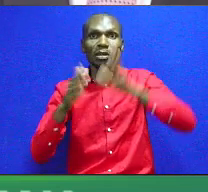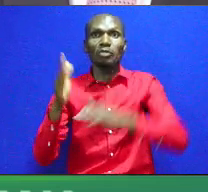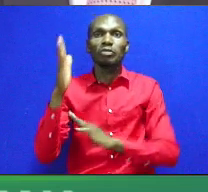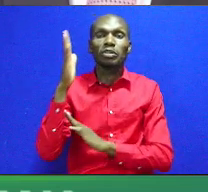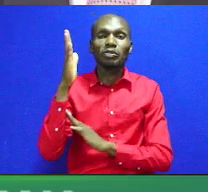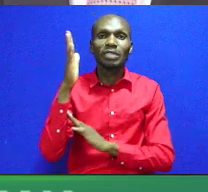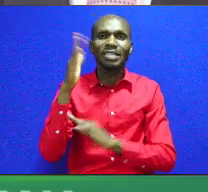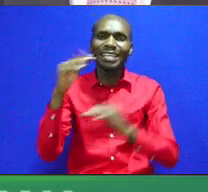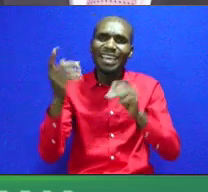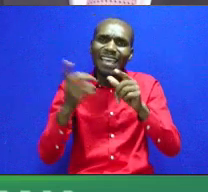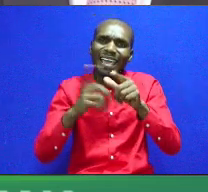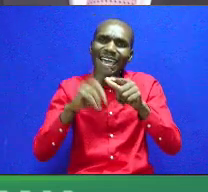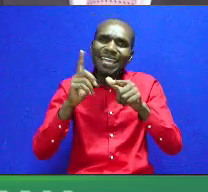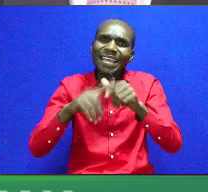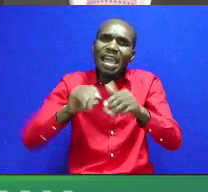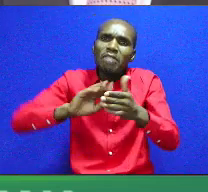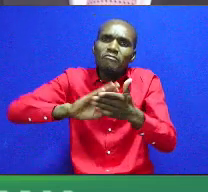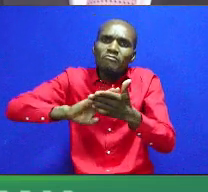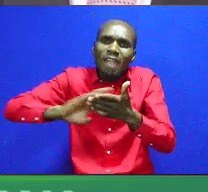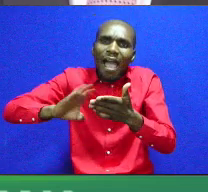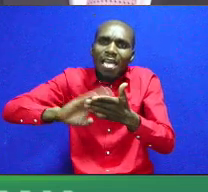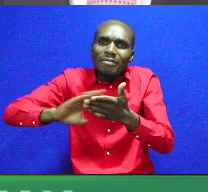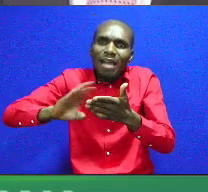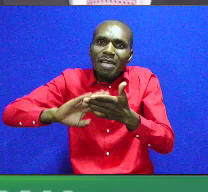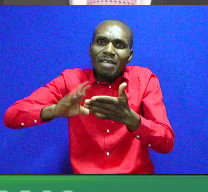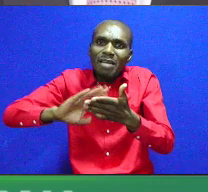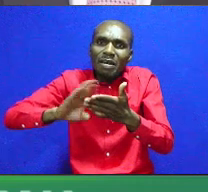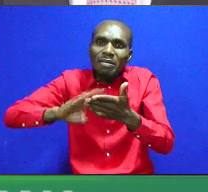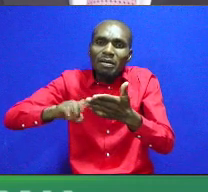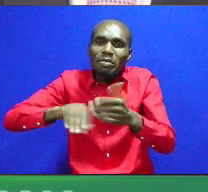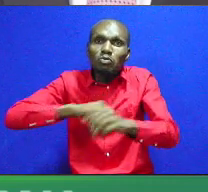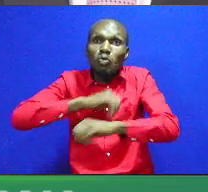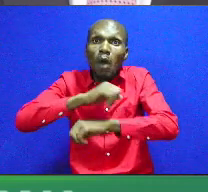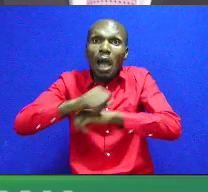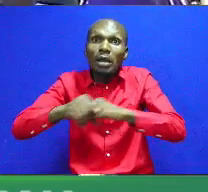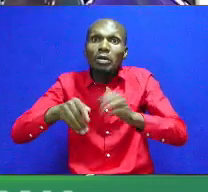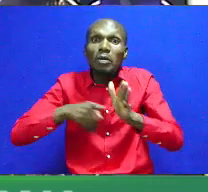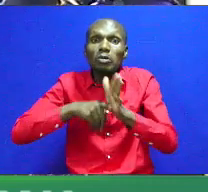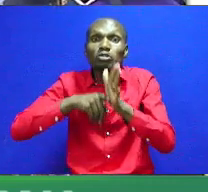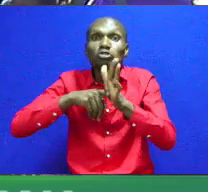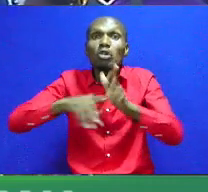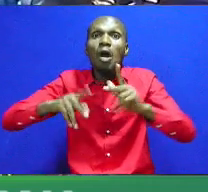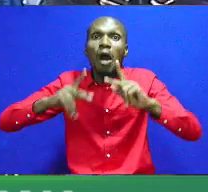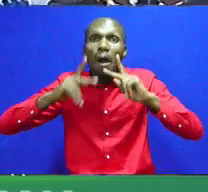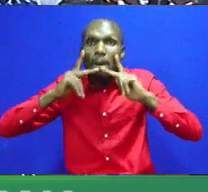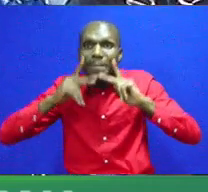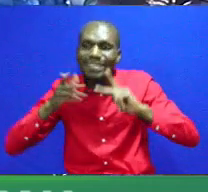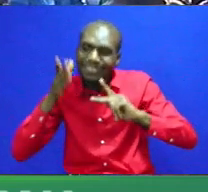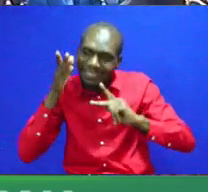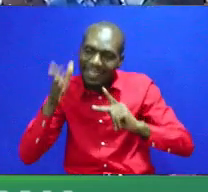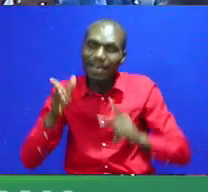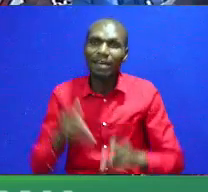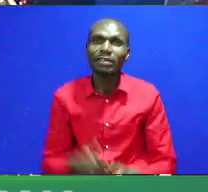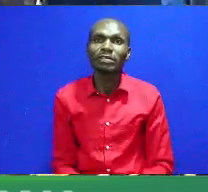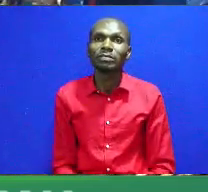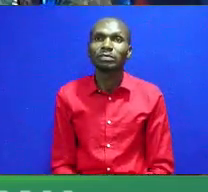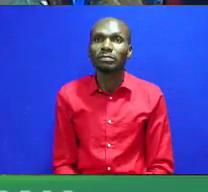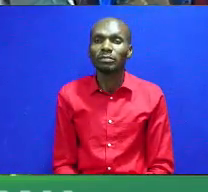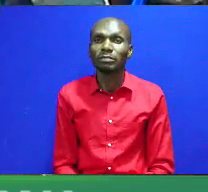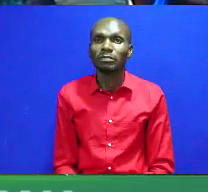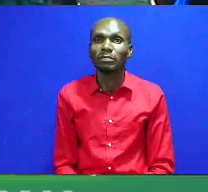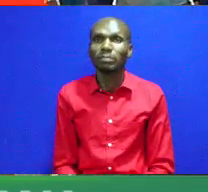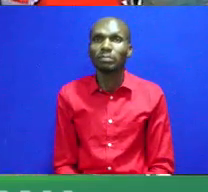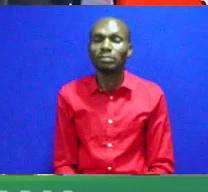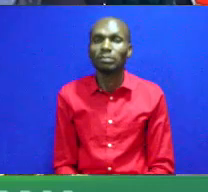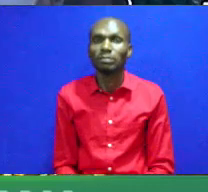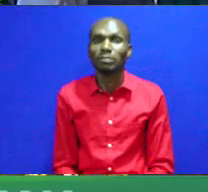Kindiki aso wango aireki step choko watu wa mwalembe bonchari Kulipoteli ya igetaseni Kiandizi TV kuruwa somo chio